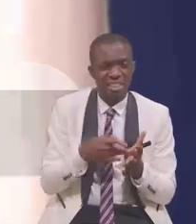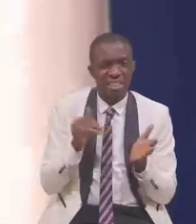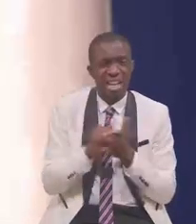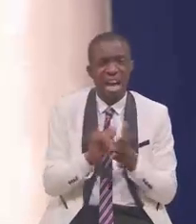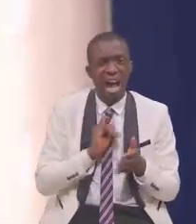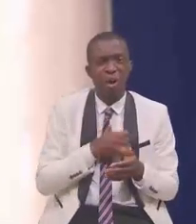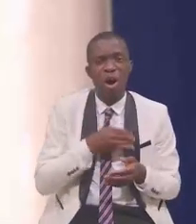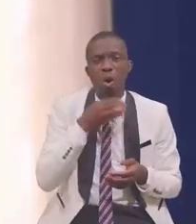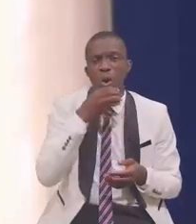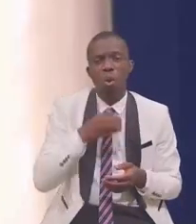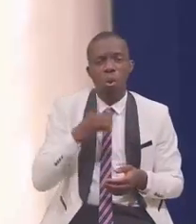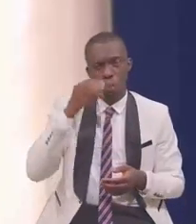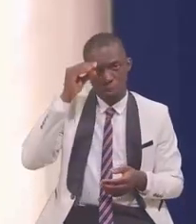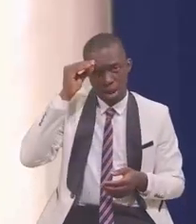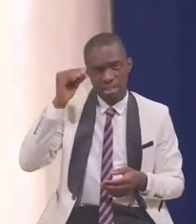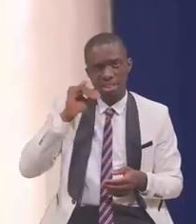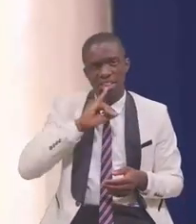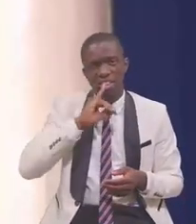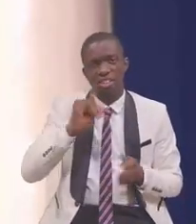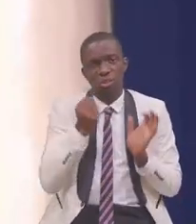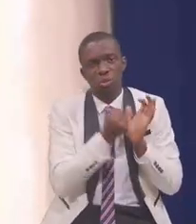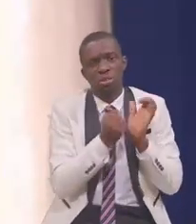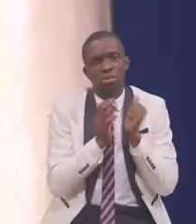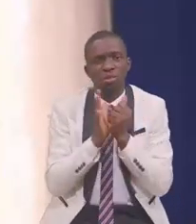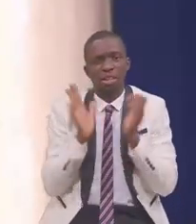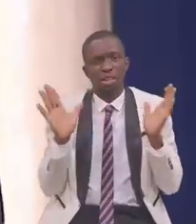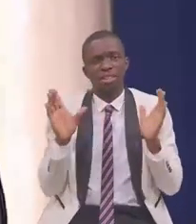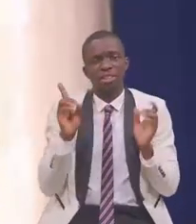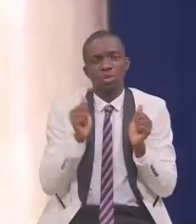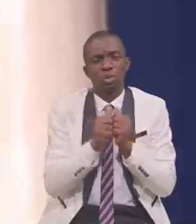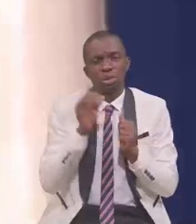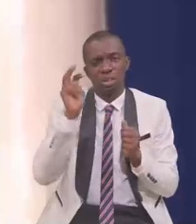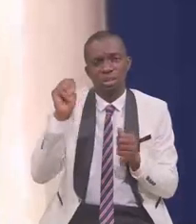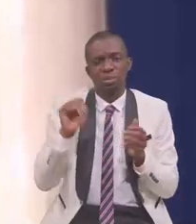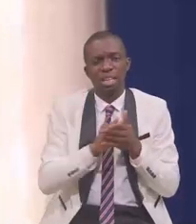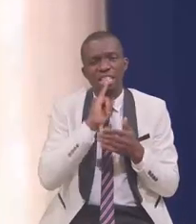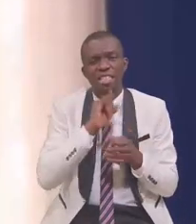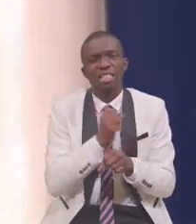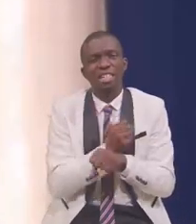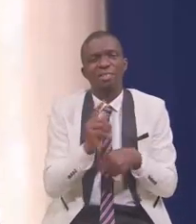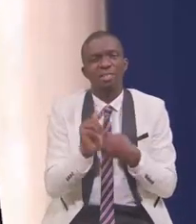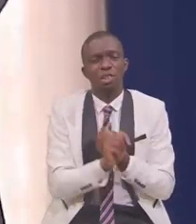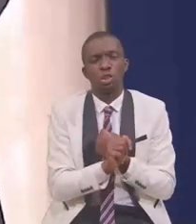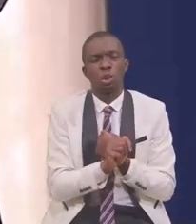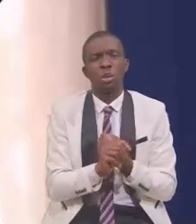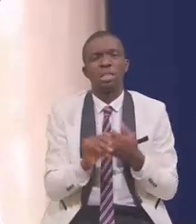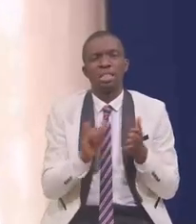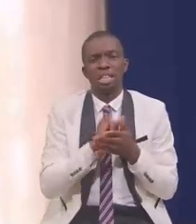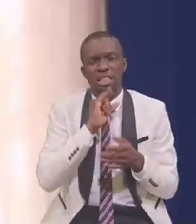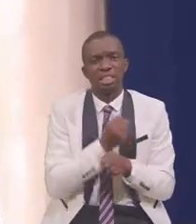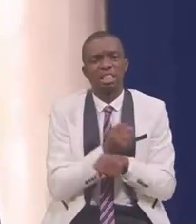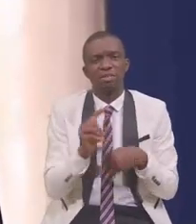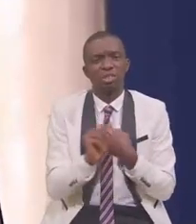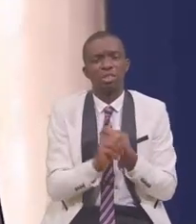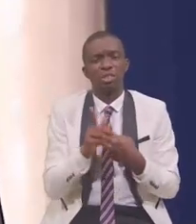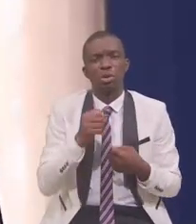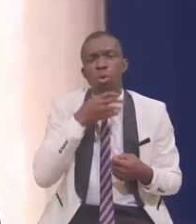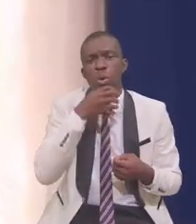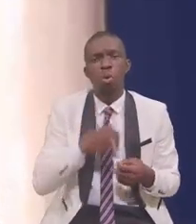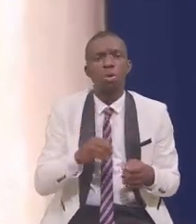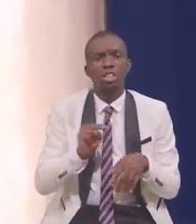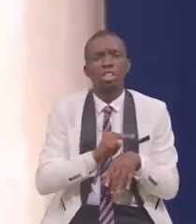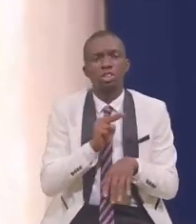Sachant que notre vieil homme a été crucifié avec lui, c'est le salut. Le vieil homme, l'ancienne nature, a été